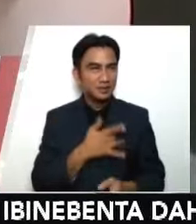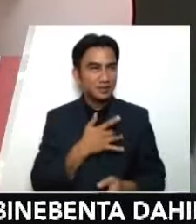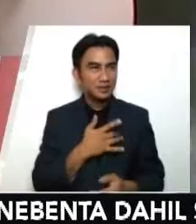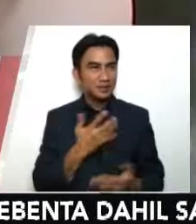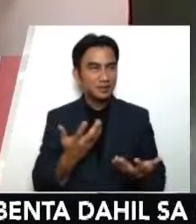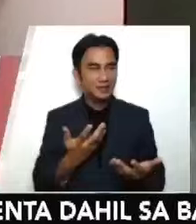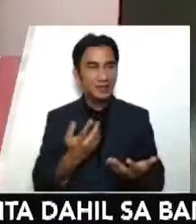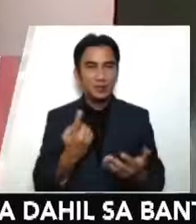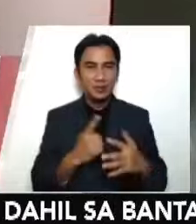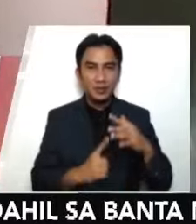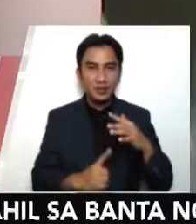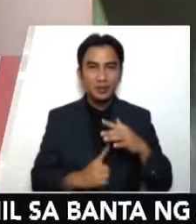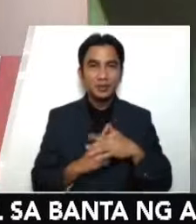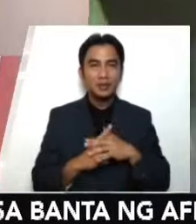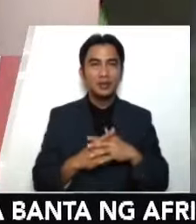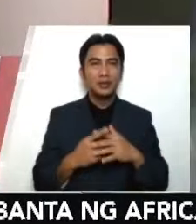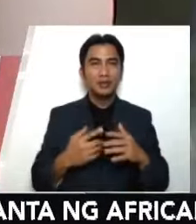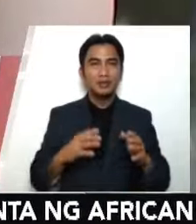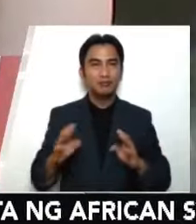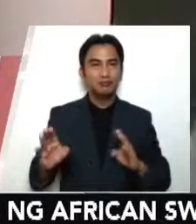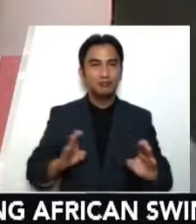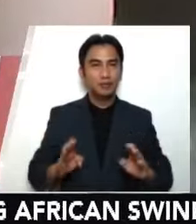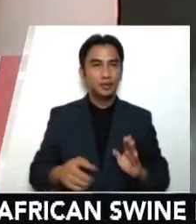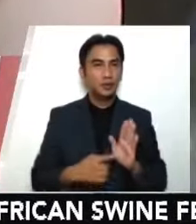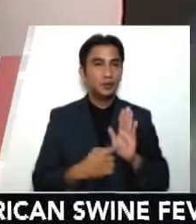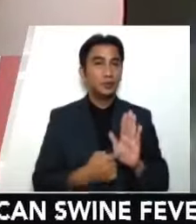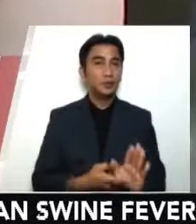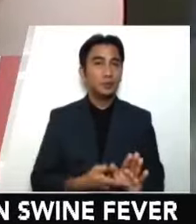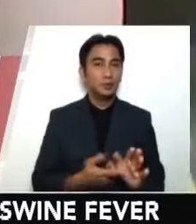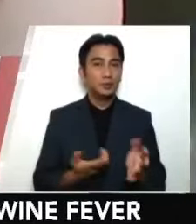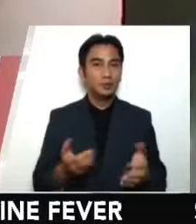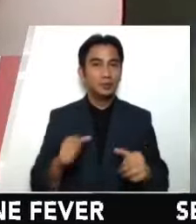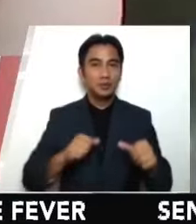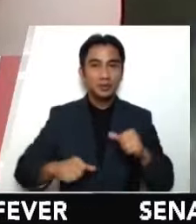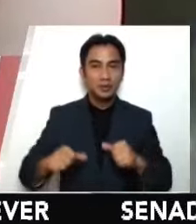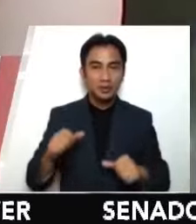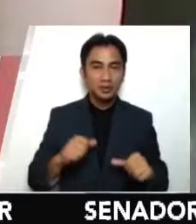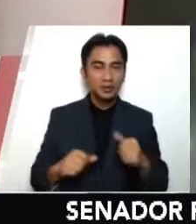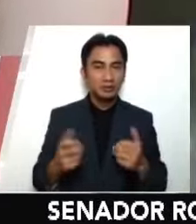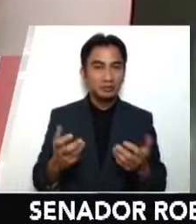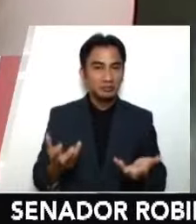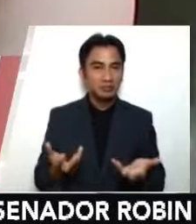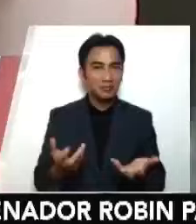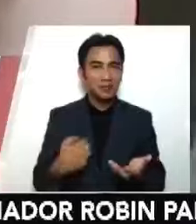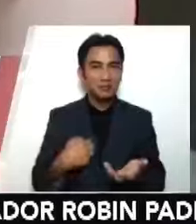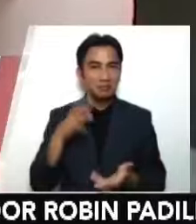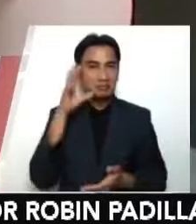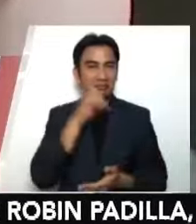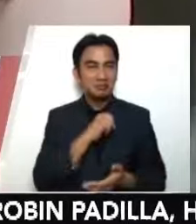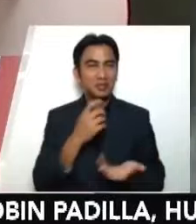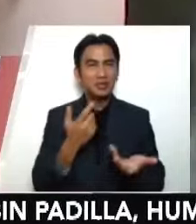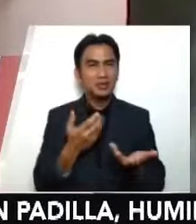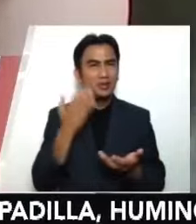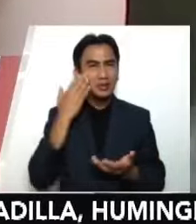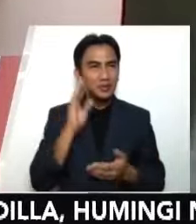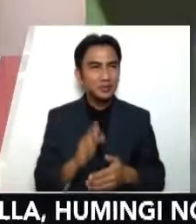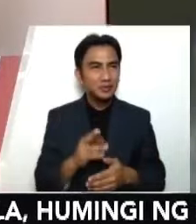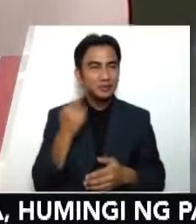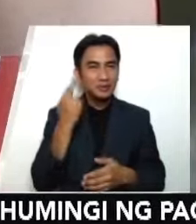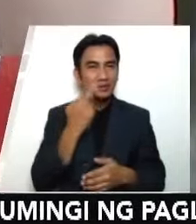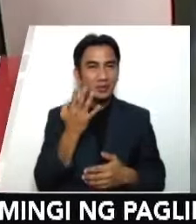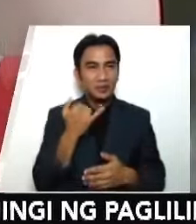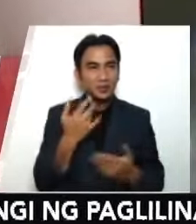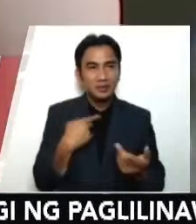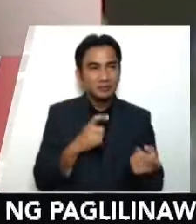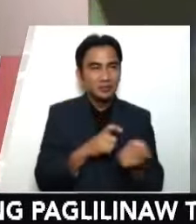actions through our aurus I guess so hindi ko po hindi ko talaga siya I cannot find the exact words